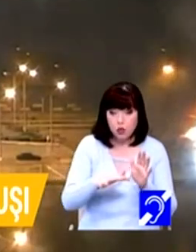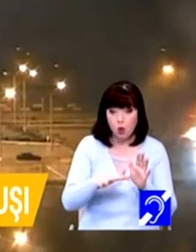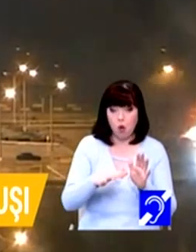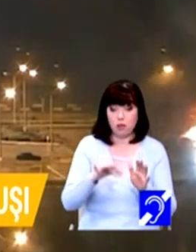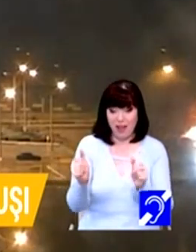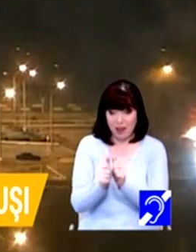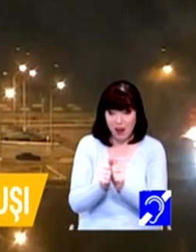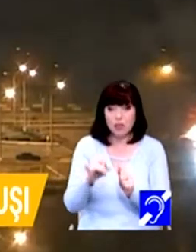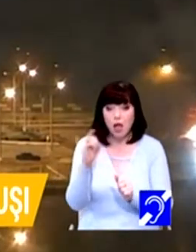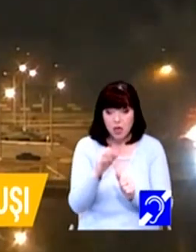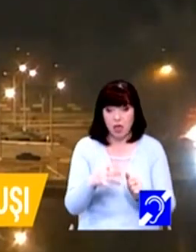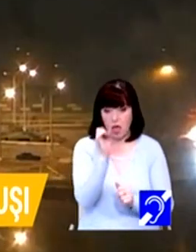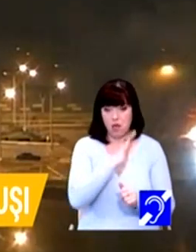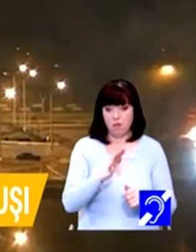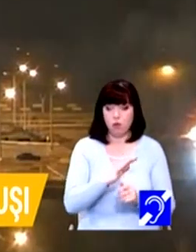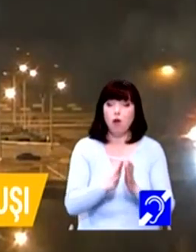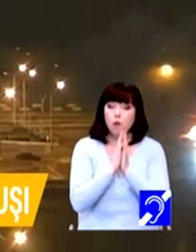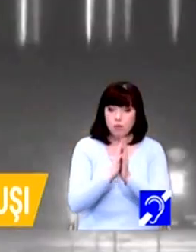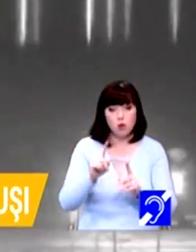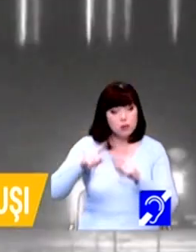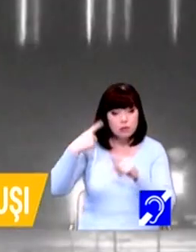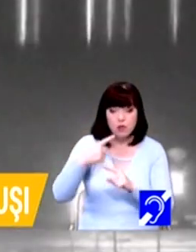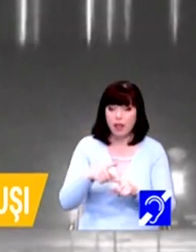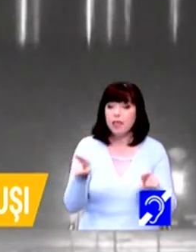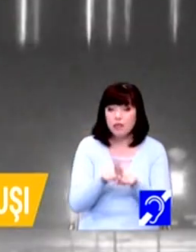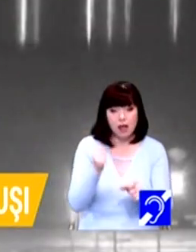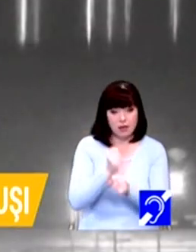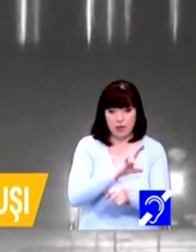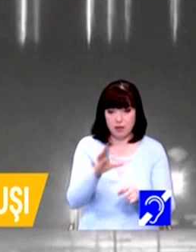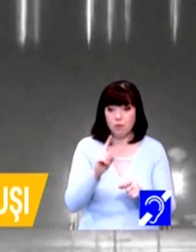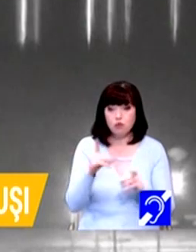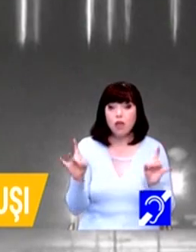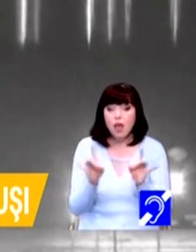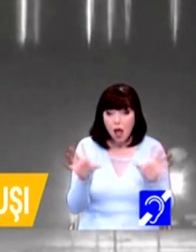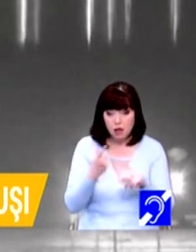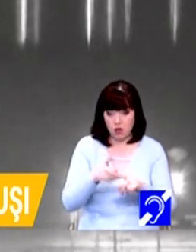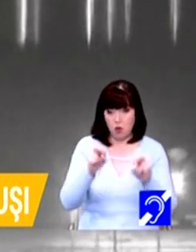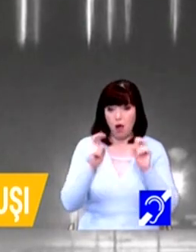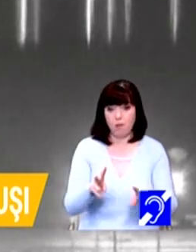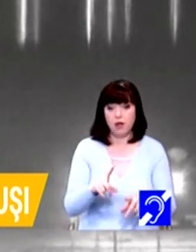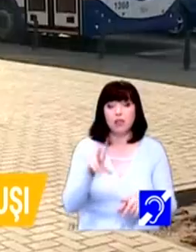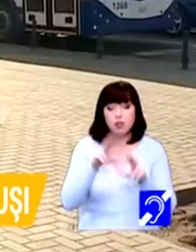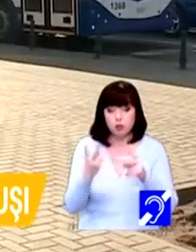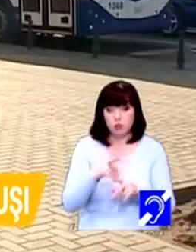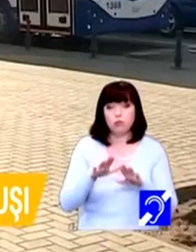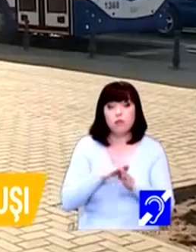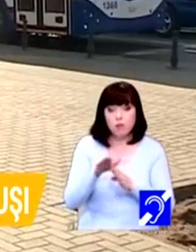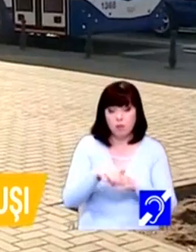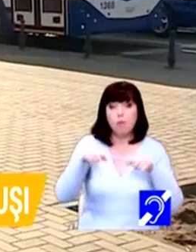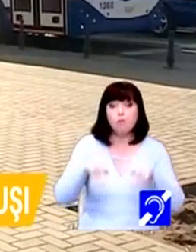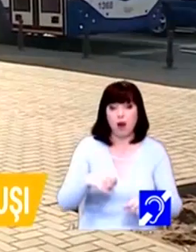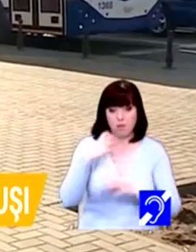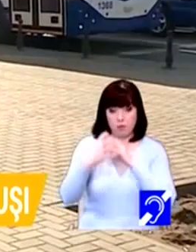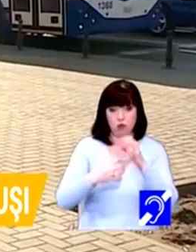european. Facem apel la neadmiterea atacurilor asupra obiectivelor nucleare și necesitatea respectării dreptului internațional. Autoritățile